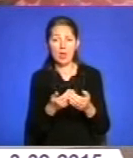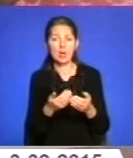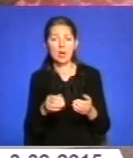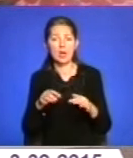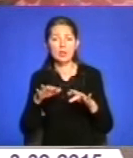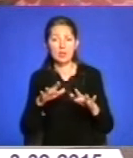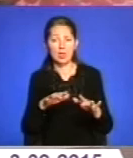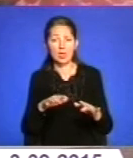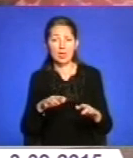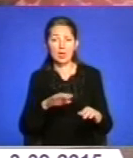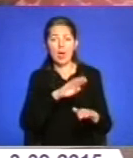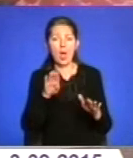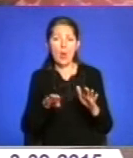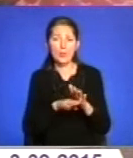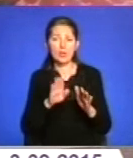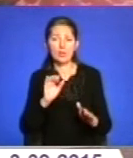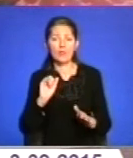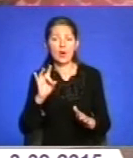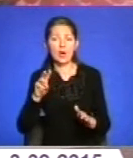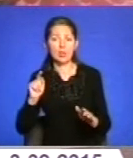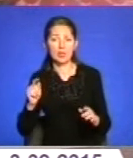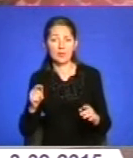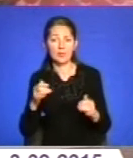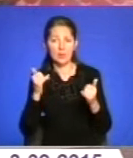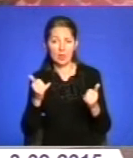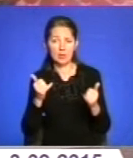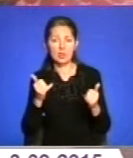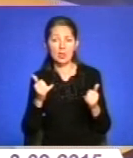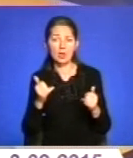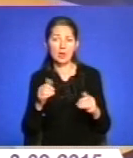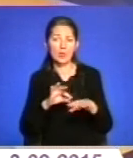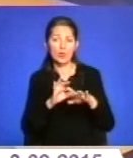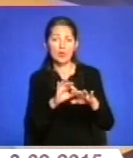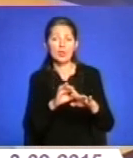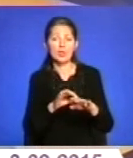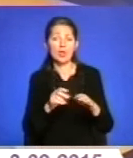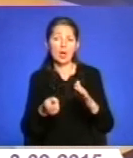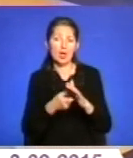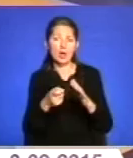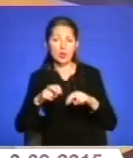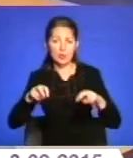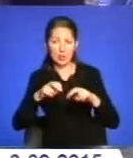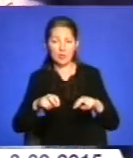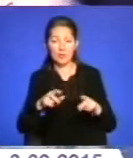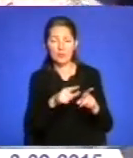підозрюваного тримання під вартою. На даний час проводиться досудове розслідування. За словами Віктора Волощука,